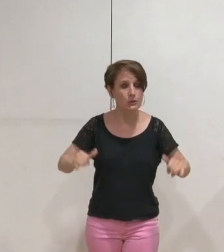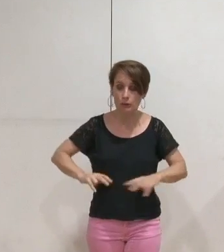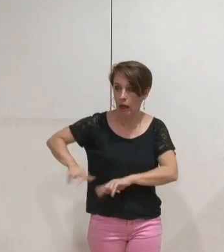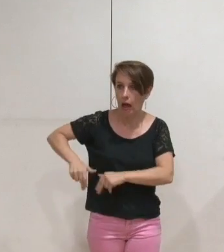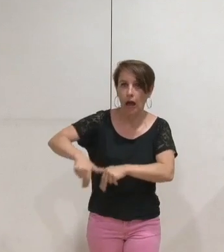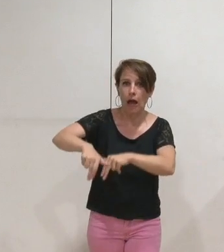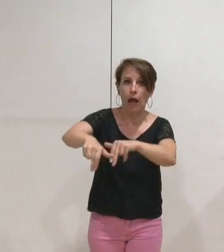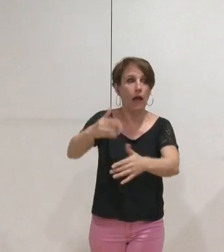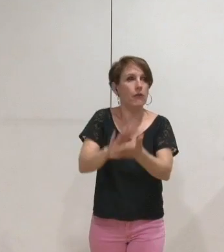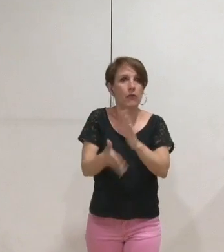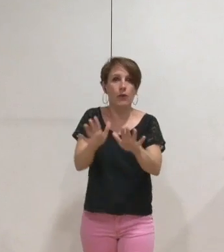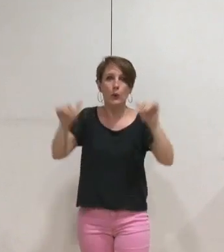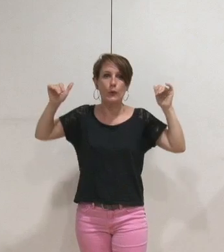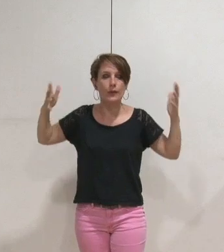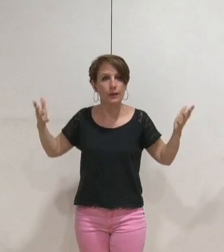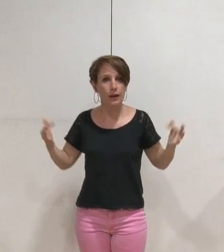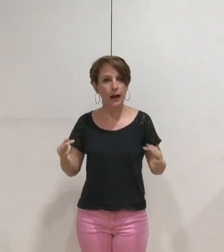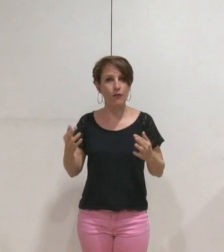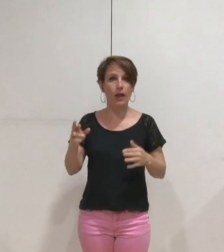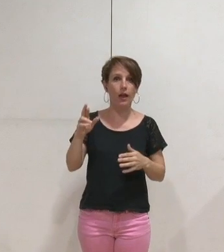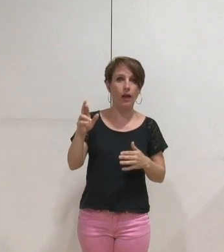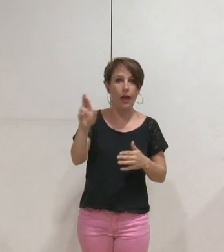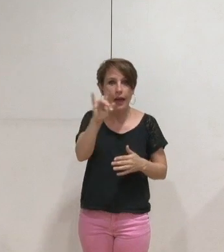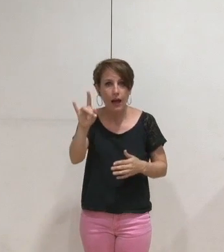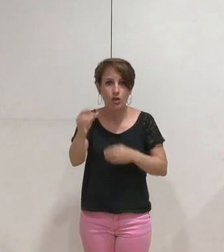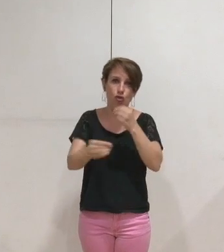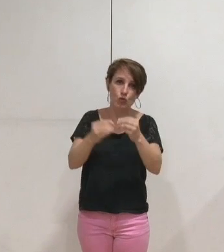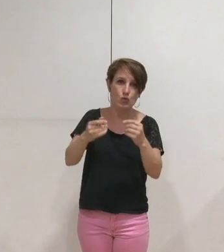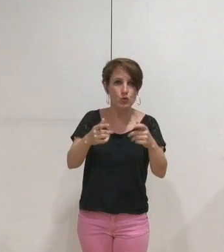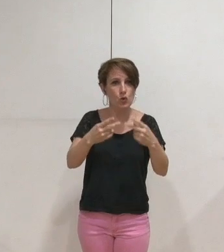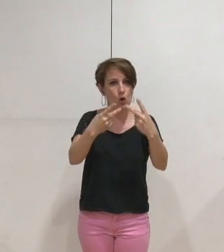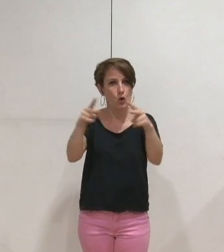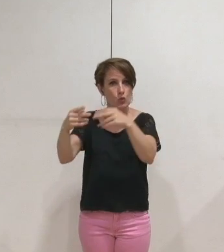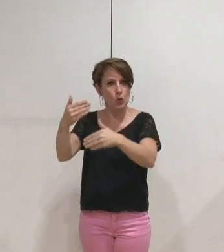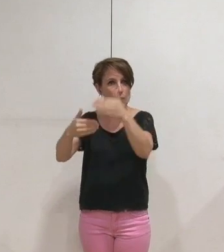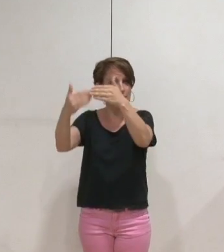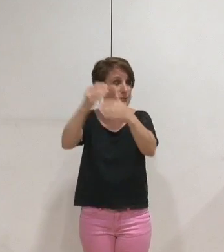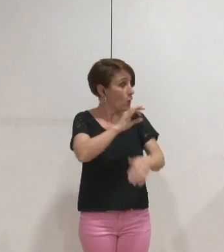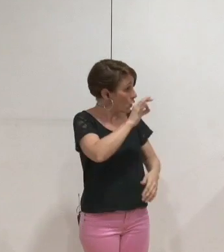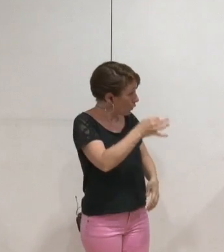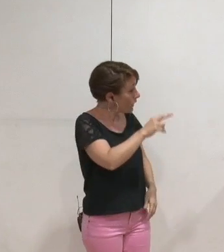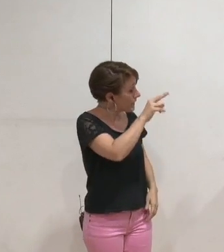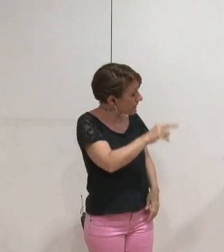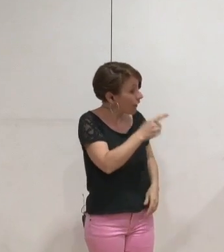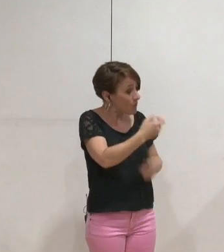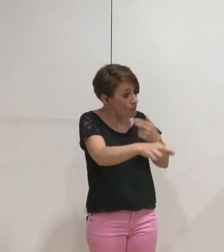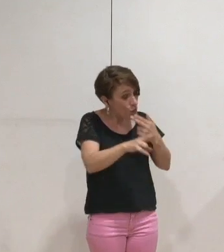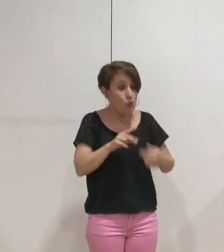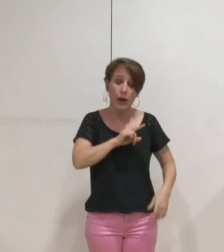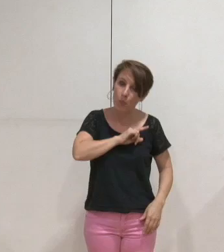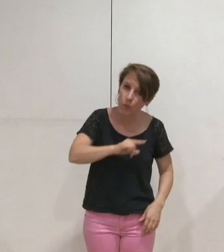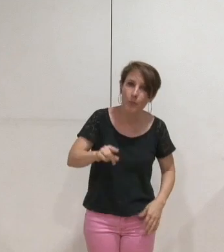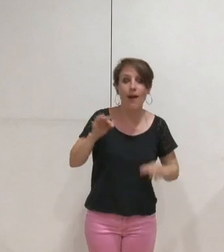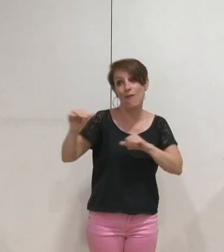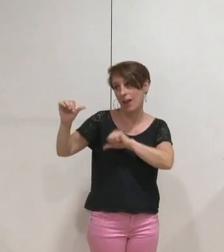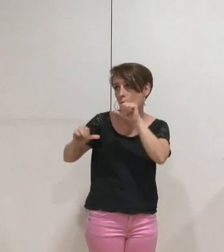celui des ressources humaines comme dans celui de l'urbanisme c'est exact Monsieur le Maire mais vous ne répondez pas sur la question de la mise en conurence